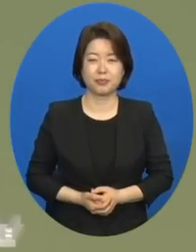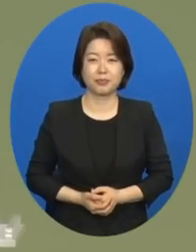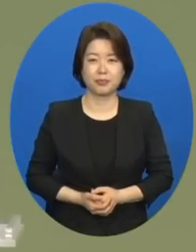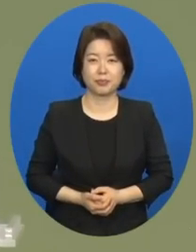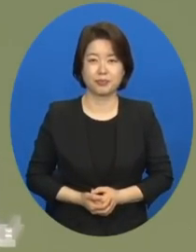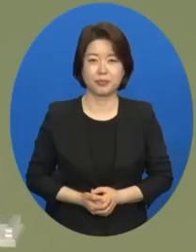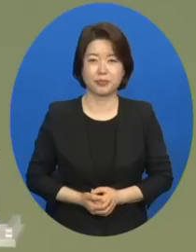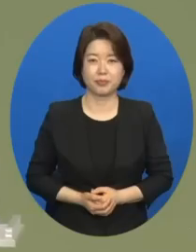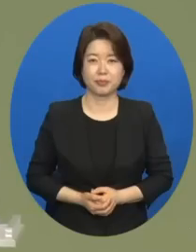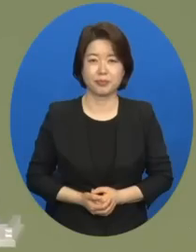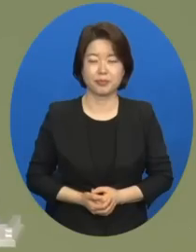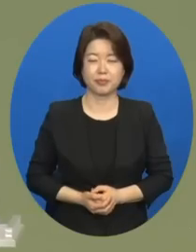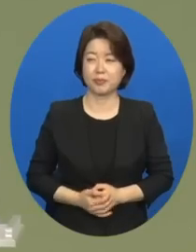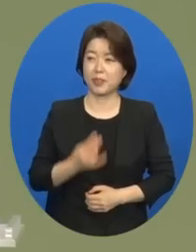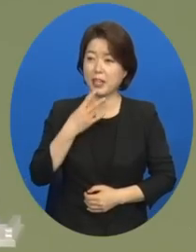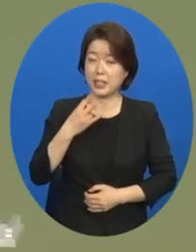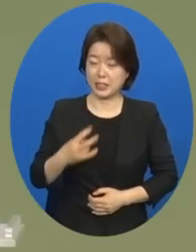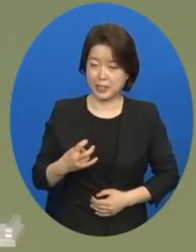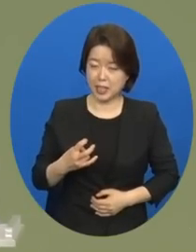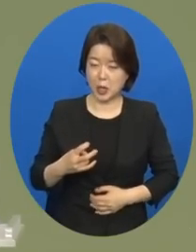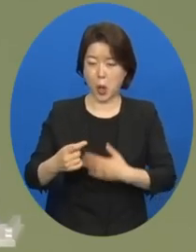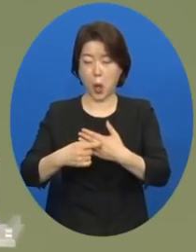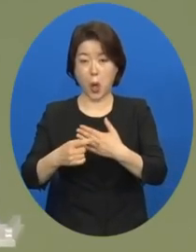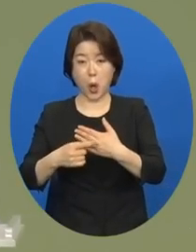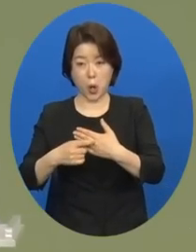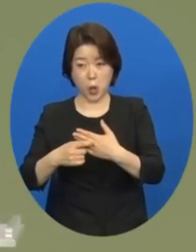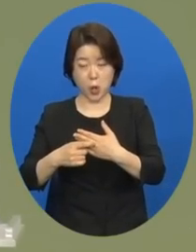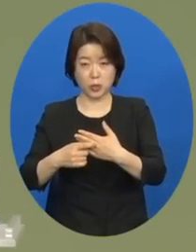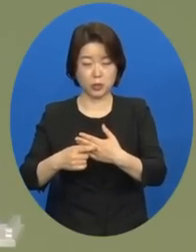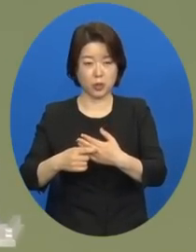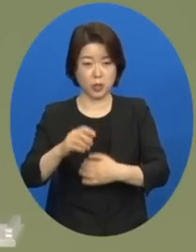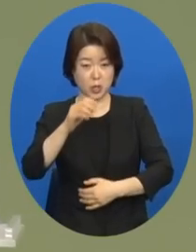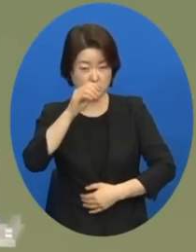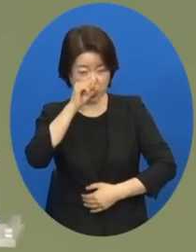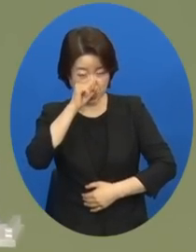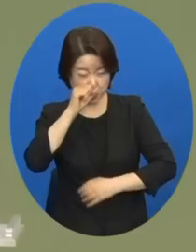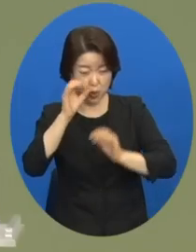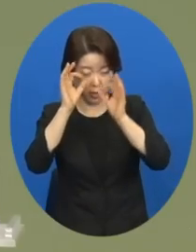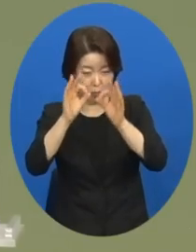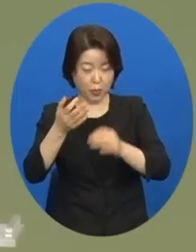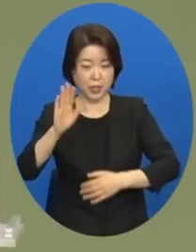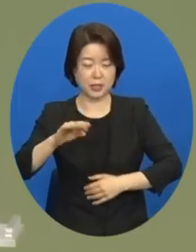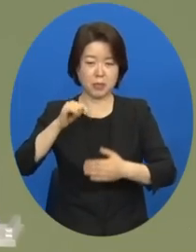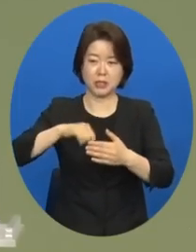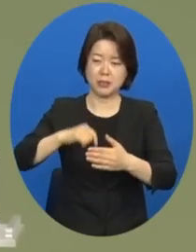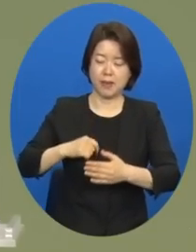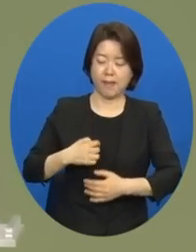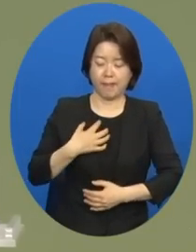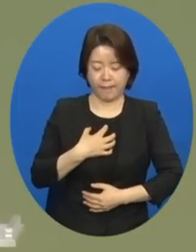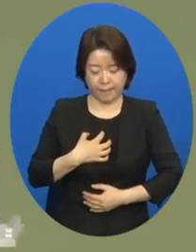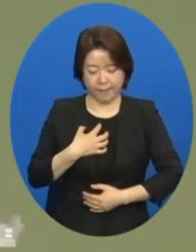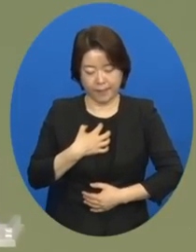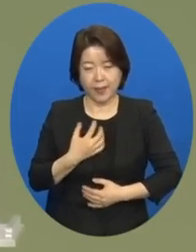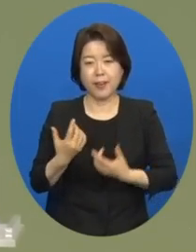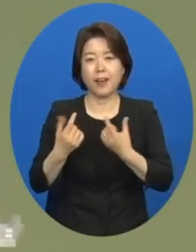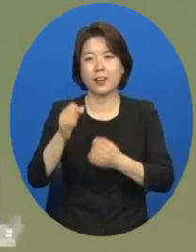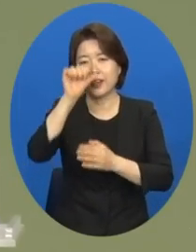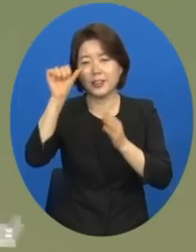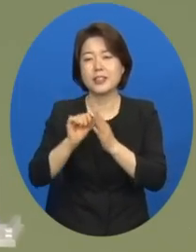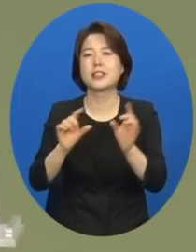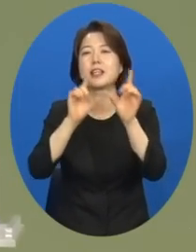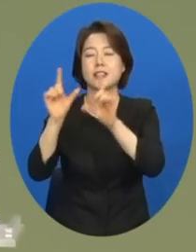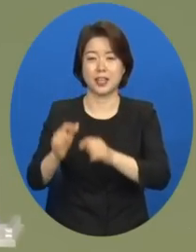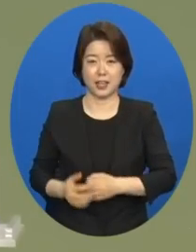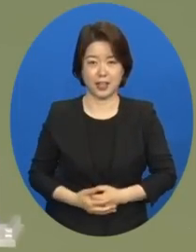그니까 사료가 참 비단침만 속에 넝마 같은 그런 인생을 살았다는 것이 제가 그런 인생을 안